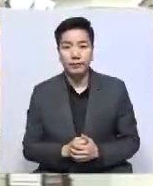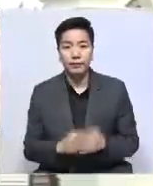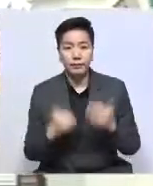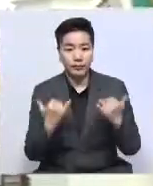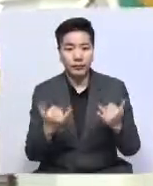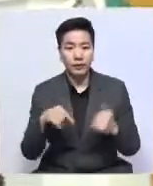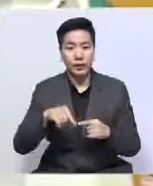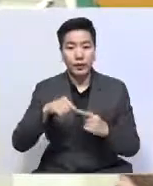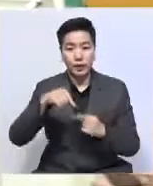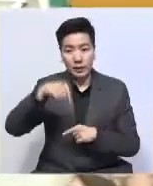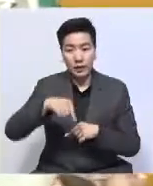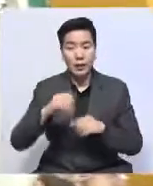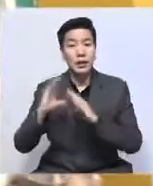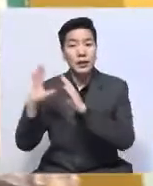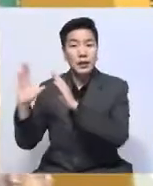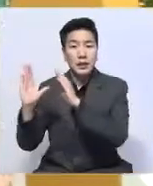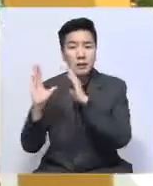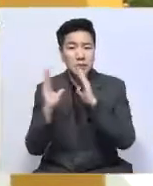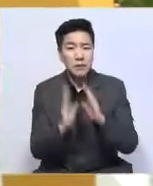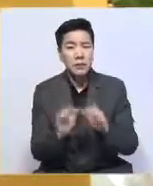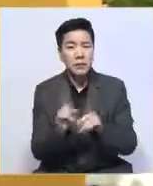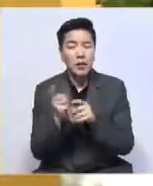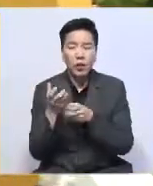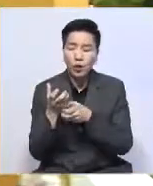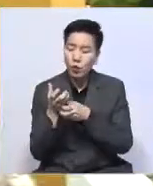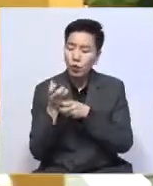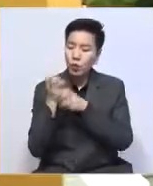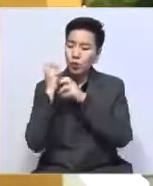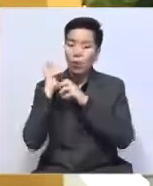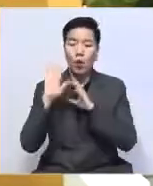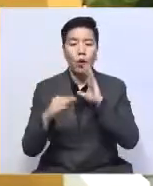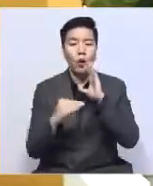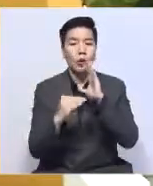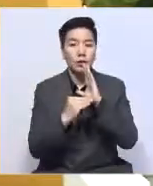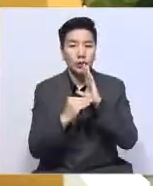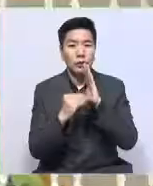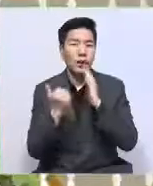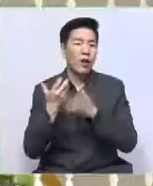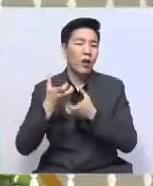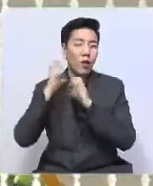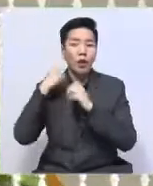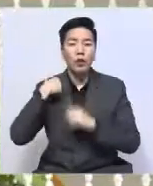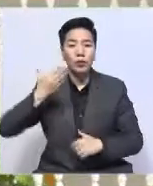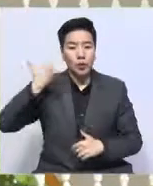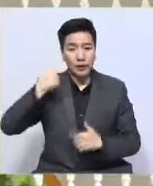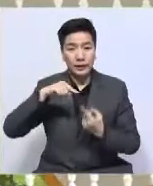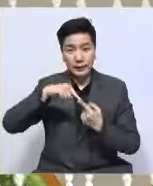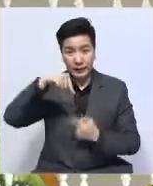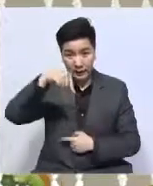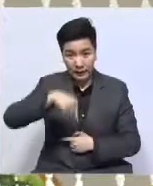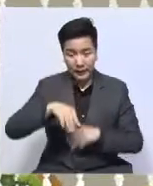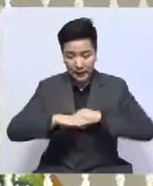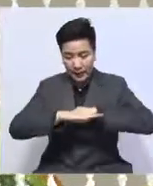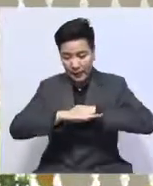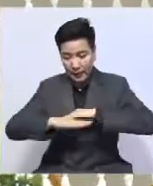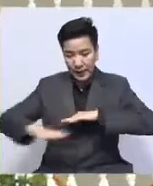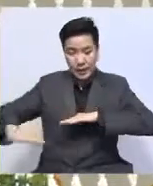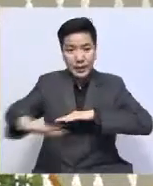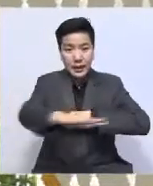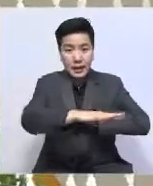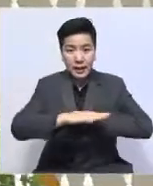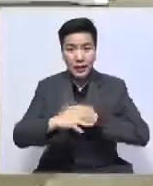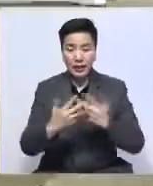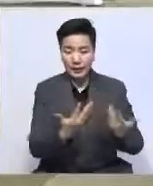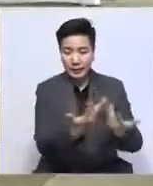เนี่ยนะคะเป็นภาพบรรยากาศจำลองเสมือนกลับไปในช่วงรัตนโกสินทร์นะคะอย่างที่เห็นอยู่นี้ค่ะคือที่บริเวณลานด้านหน้าสนามหญ้